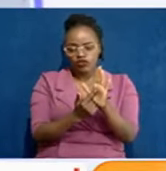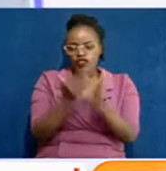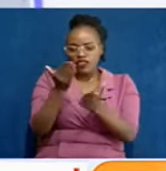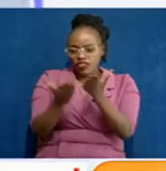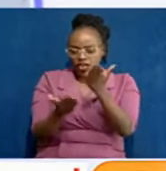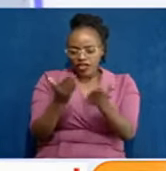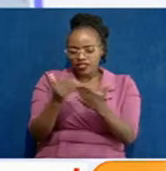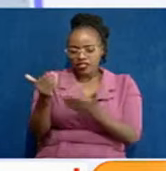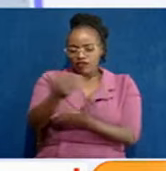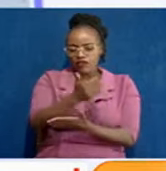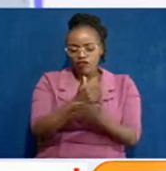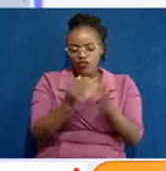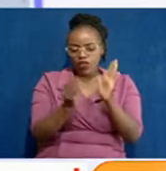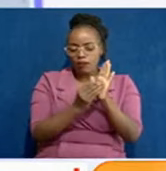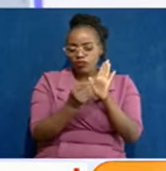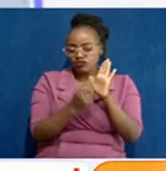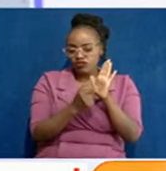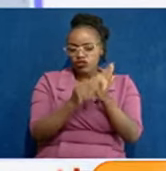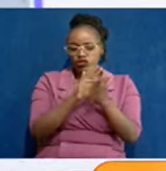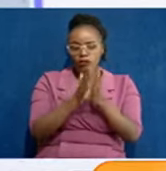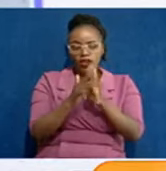estimates of revenue were enacted into law.